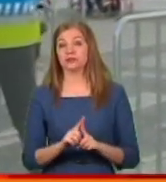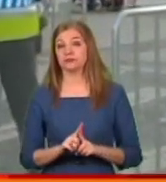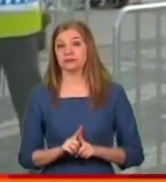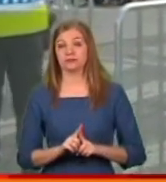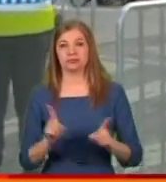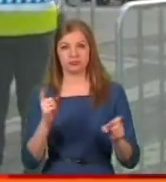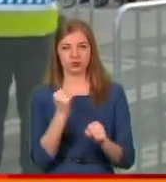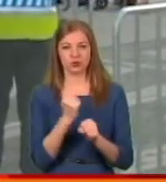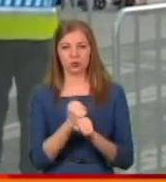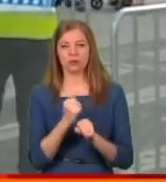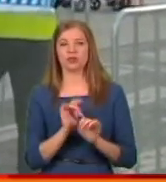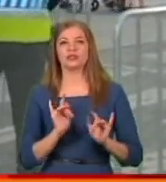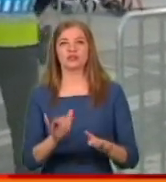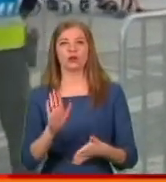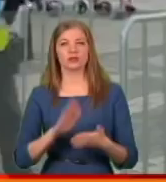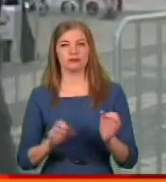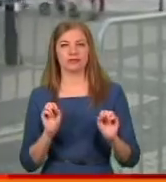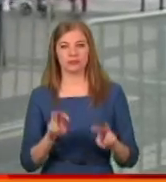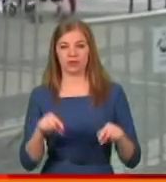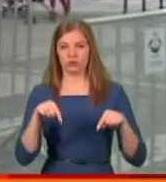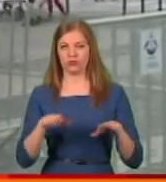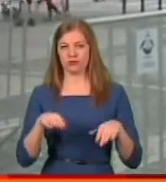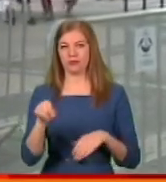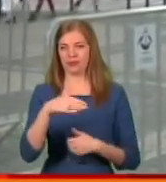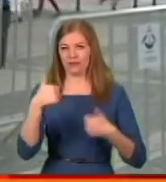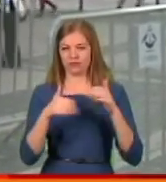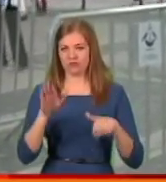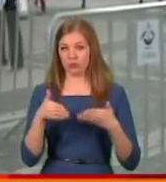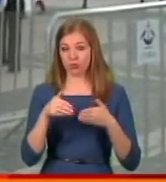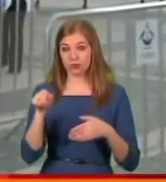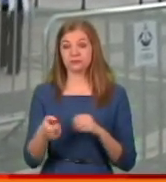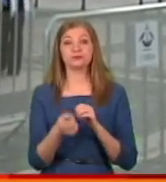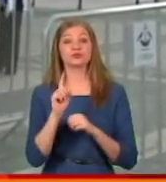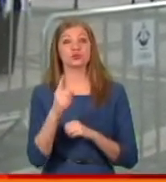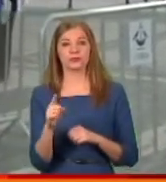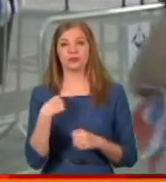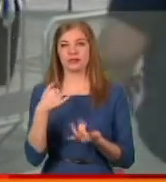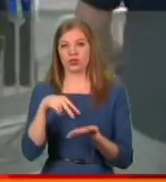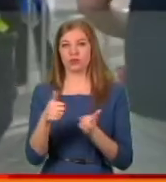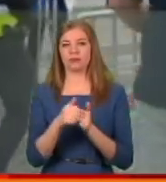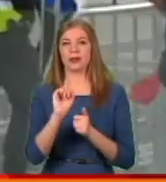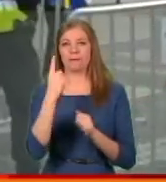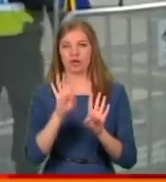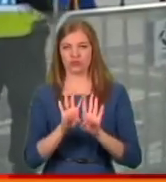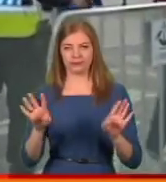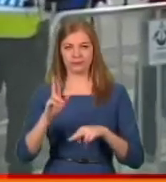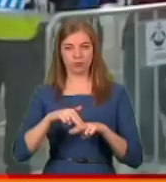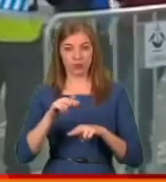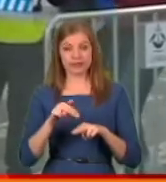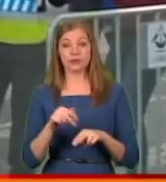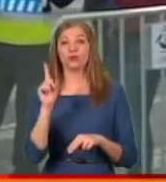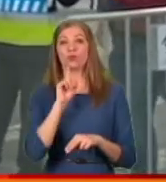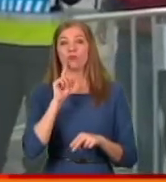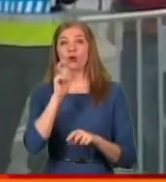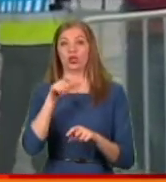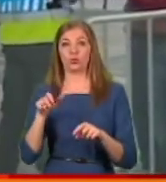надзвичайними зробили заходи безпеки тут, на Євробаченні у Португалії. Річ у тім, що зараз ми з вами стоїмо біля першого кордону поліції. До того, як